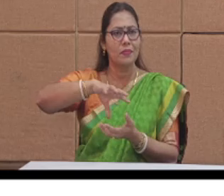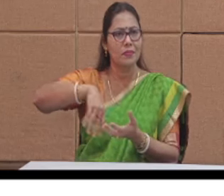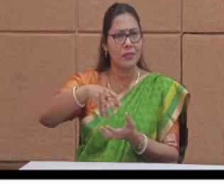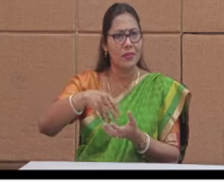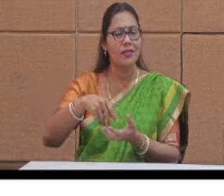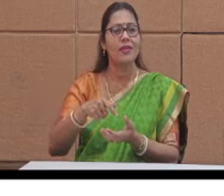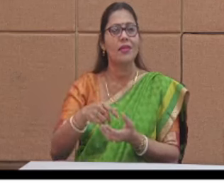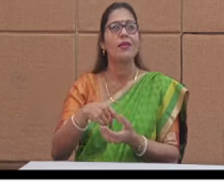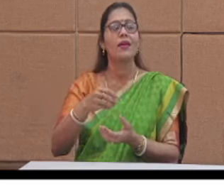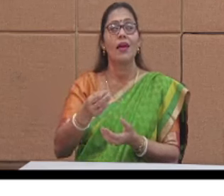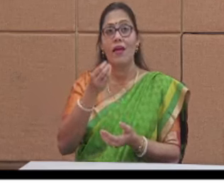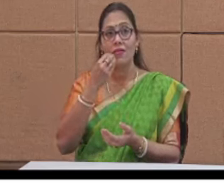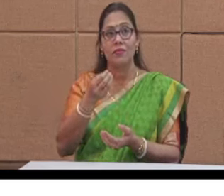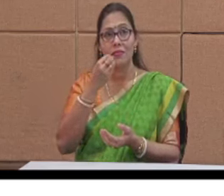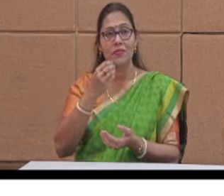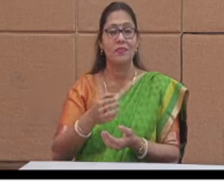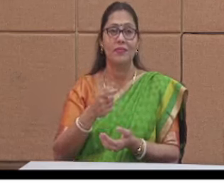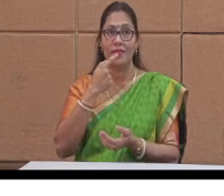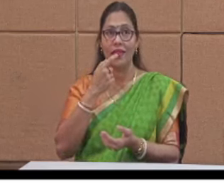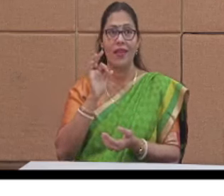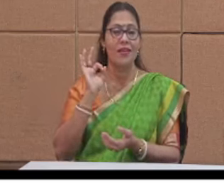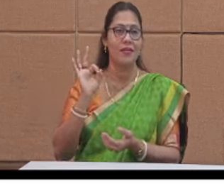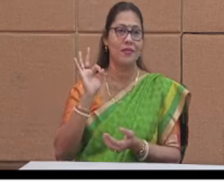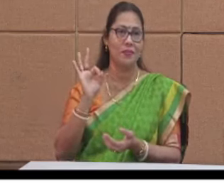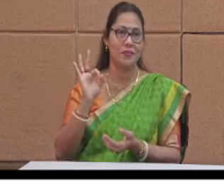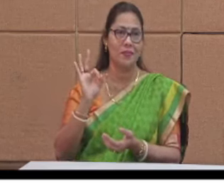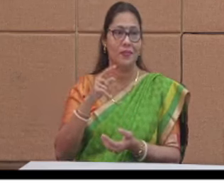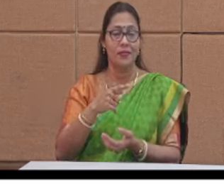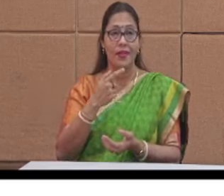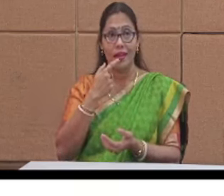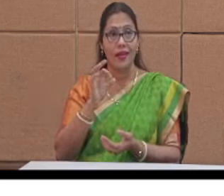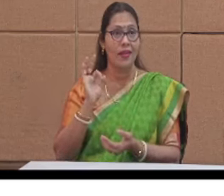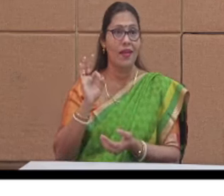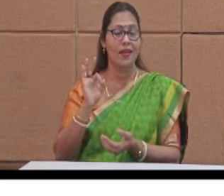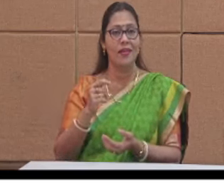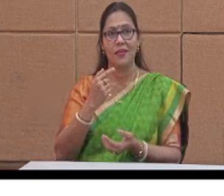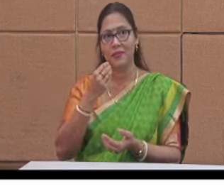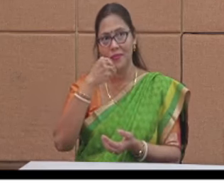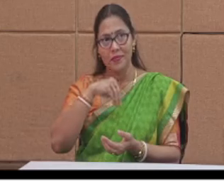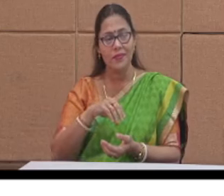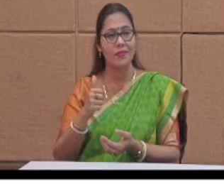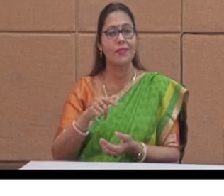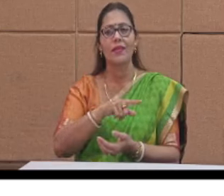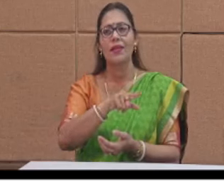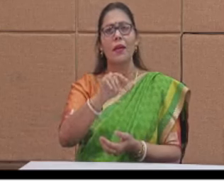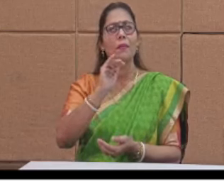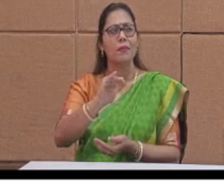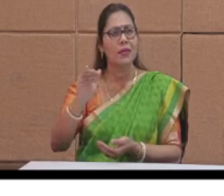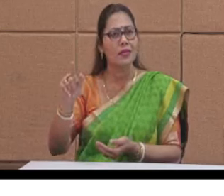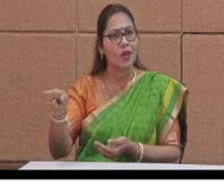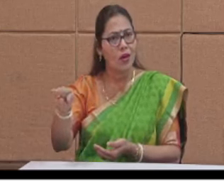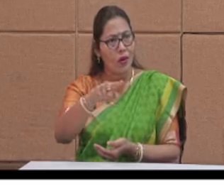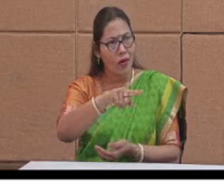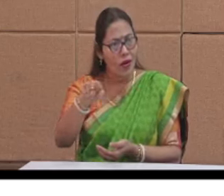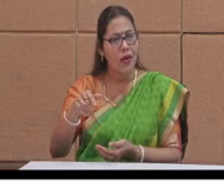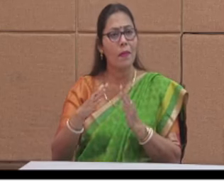পারেন সব মিশিয়ে খেলে খাদ্যটা কিন্তু খুব একটা খারাপ লাগে না তোমরা অনেকেই মনে